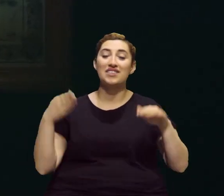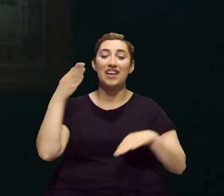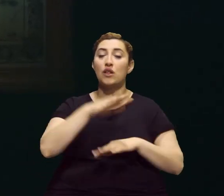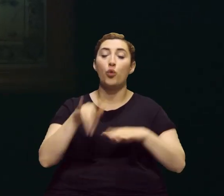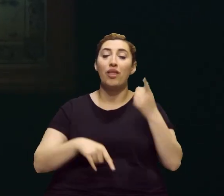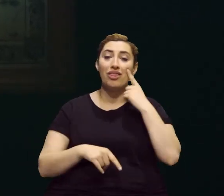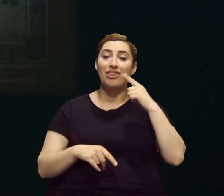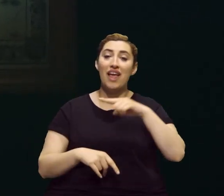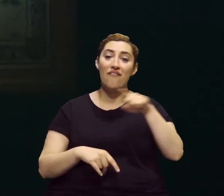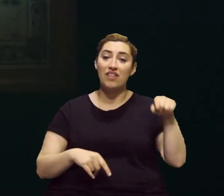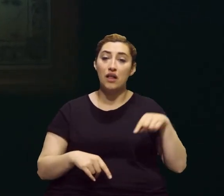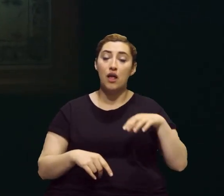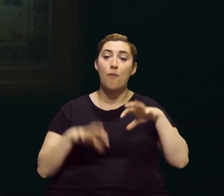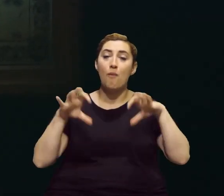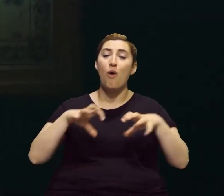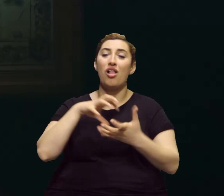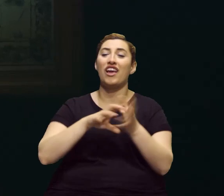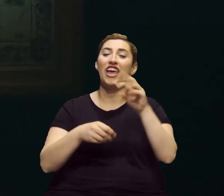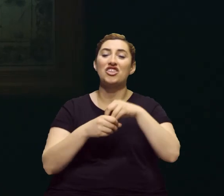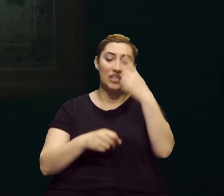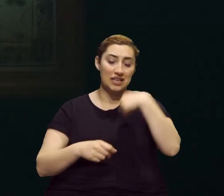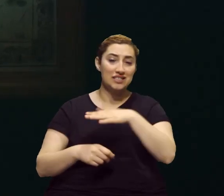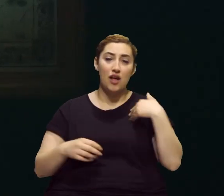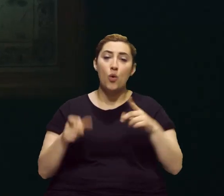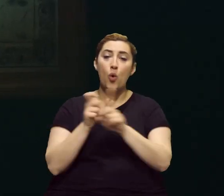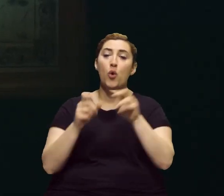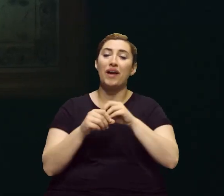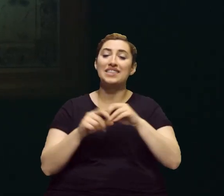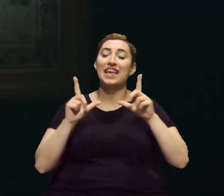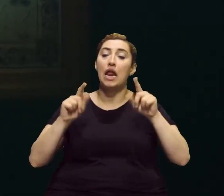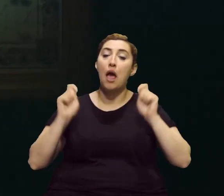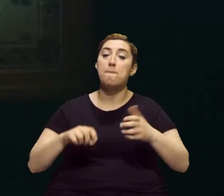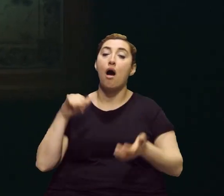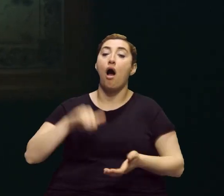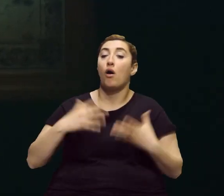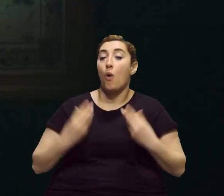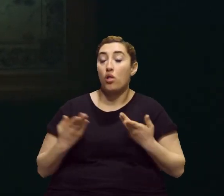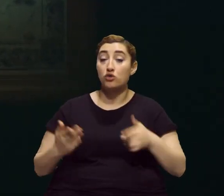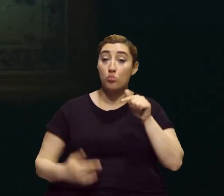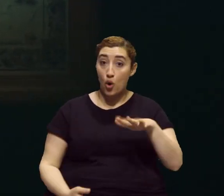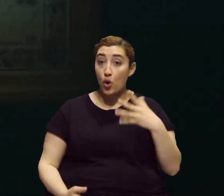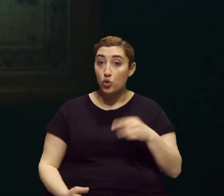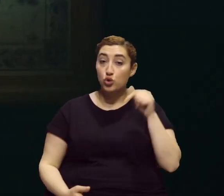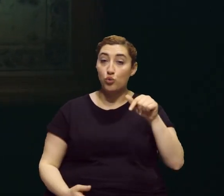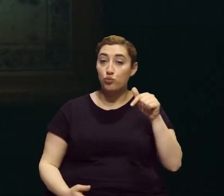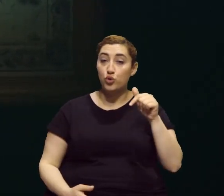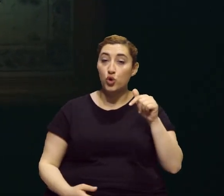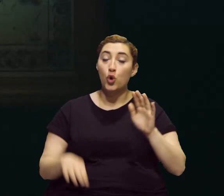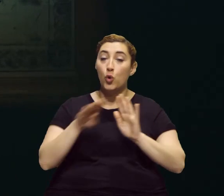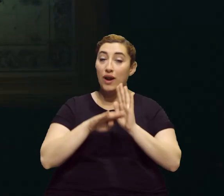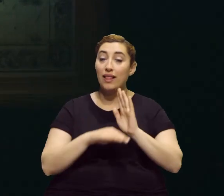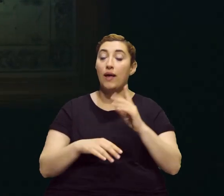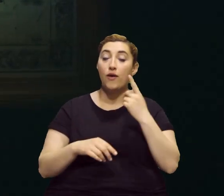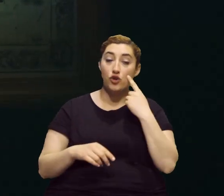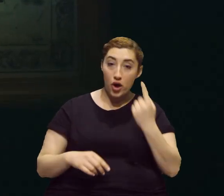tüm devletlerin bölgedeki Hristiyanları korumak için gerekeni yapma hakları olacak. Böylece bu protokole